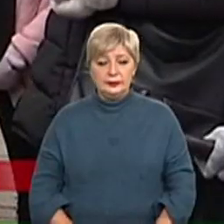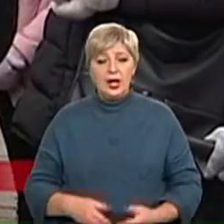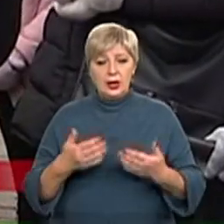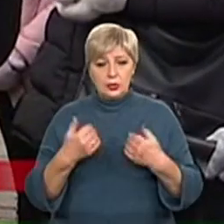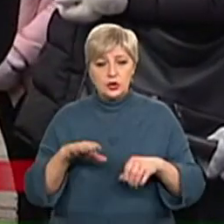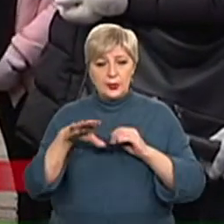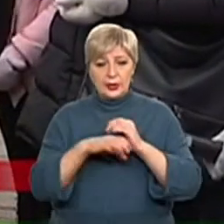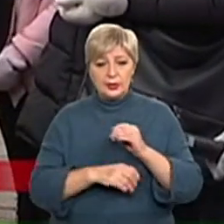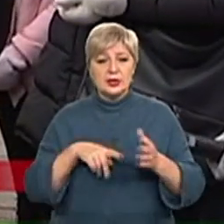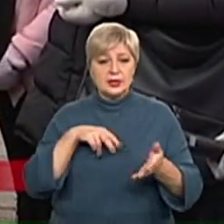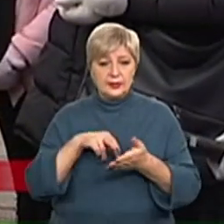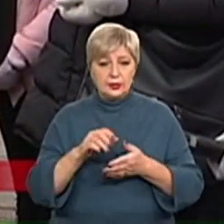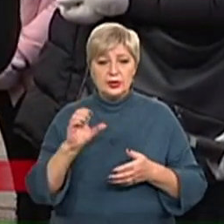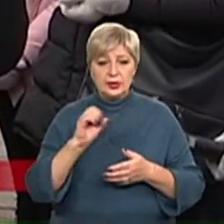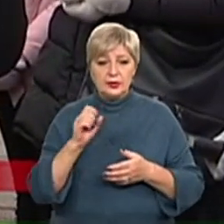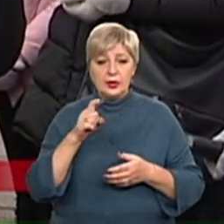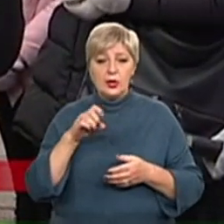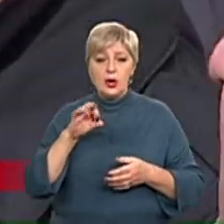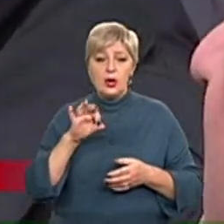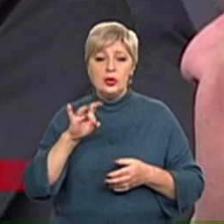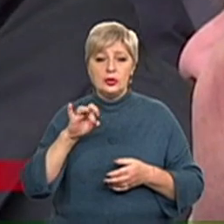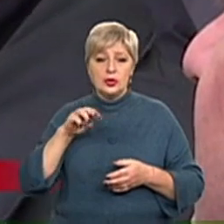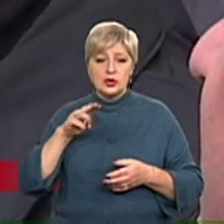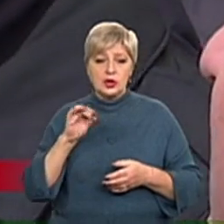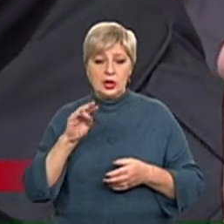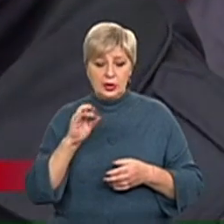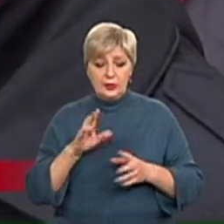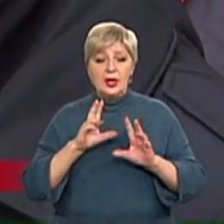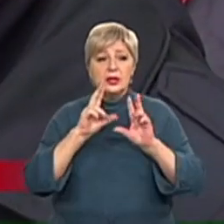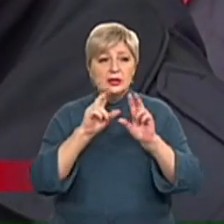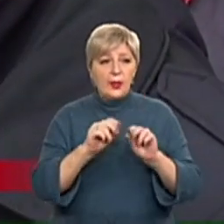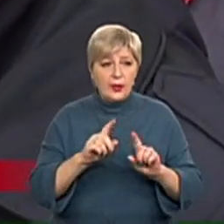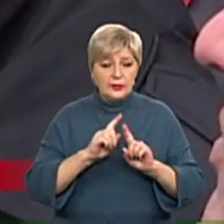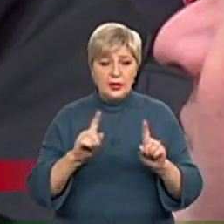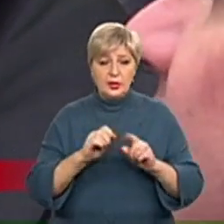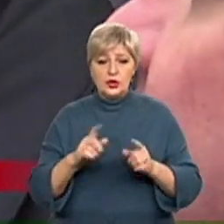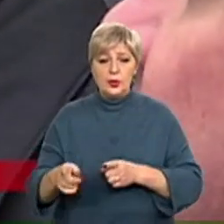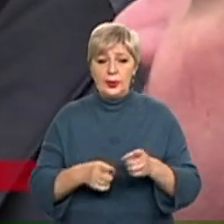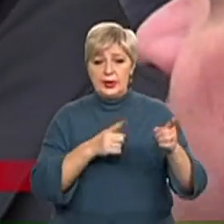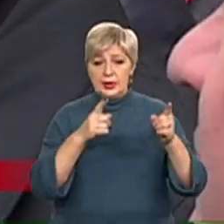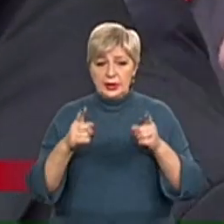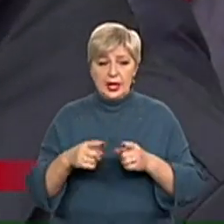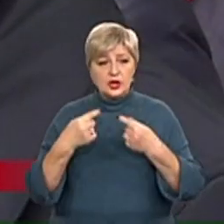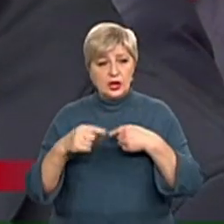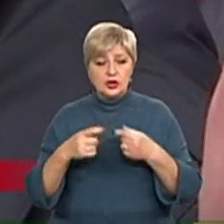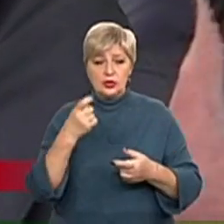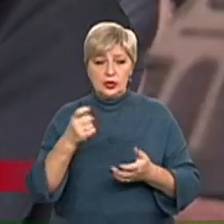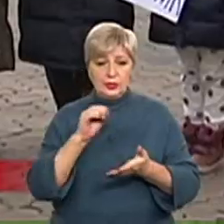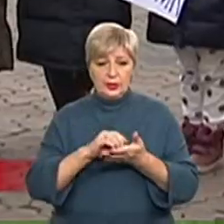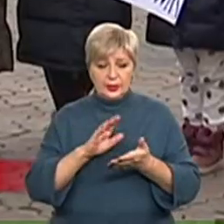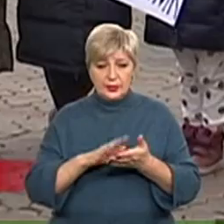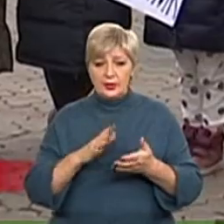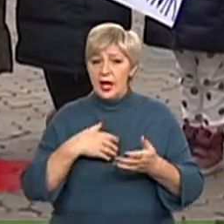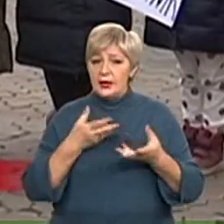І вже під кінець до них виходить Євген Хорошилов. Запевняє, що передача іншому комунальному підприємству ніяк не вплине на роботу